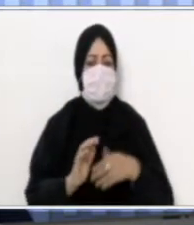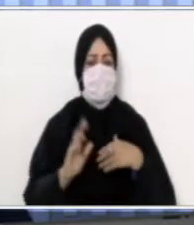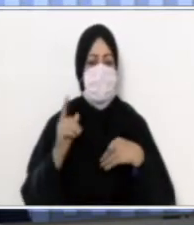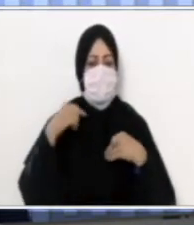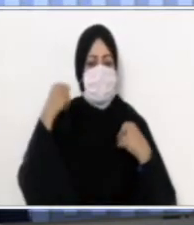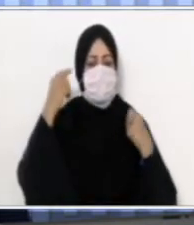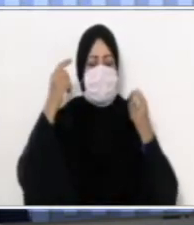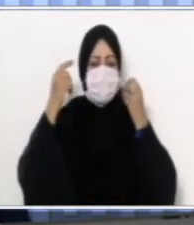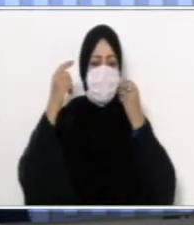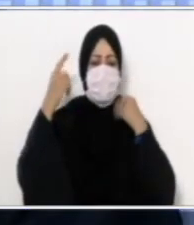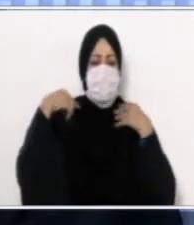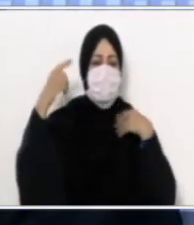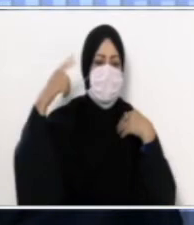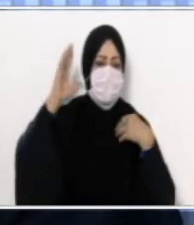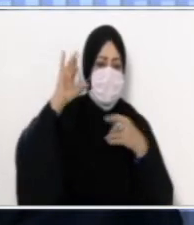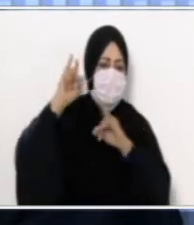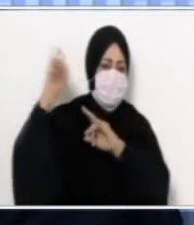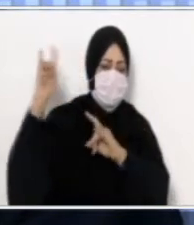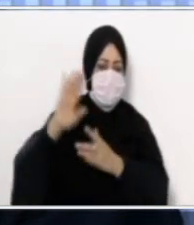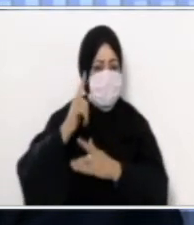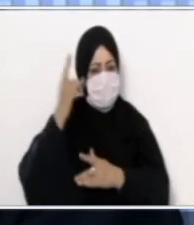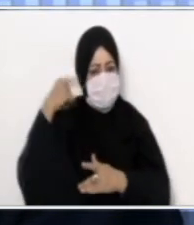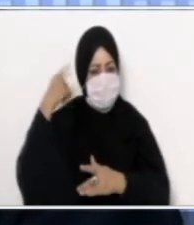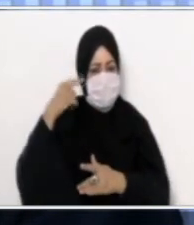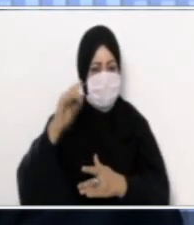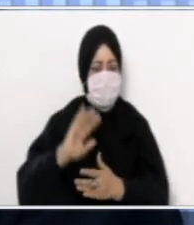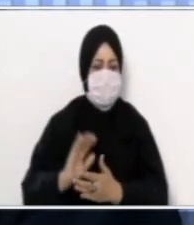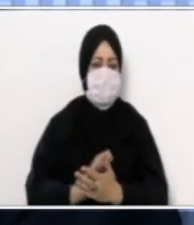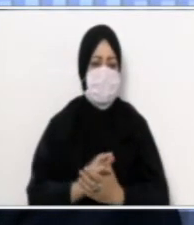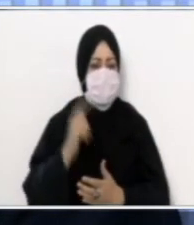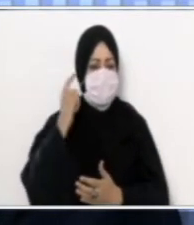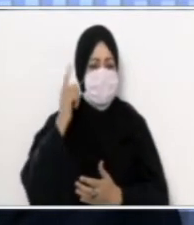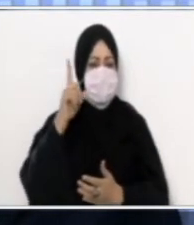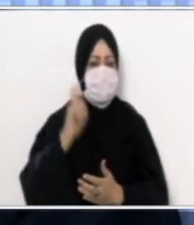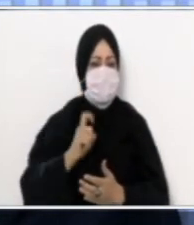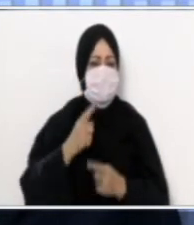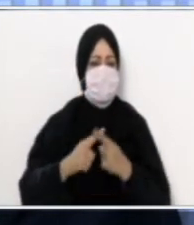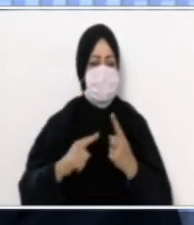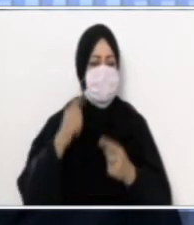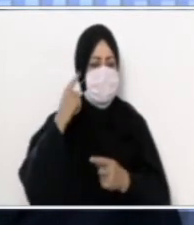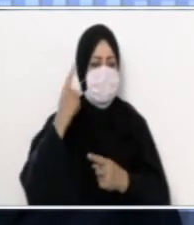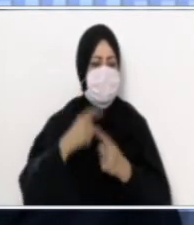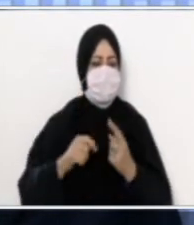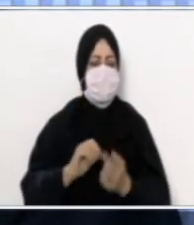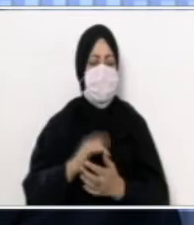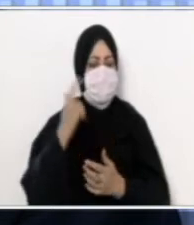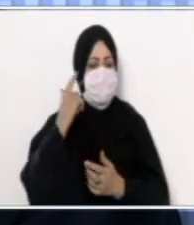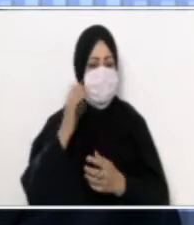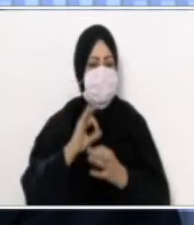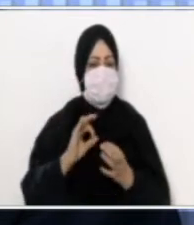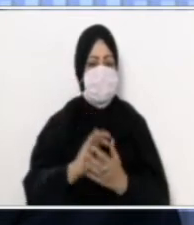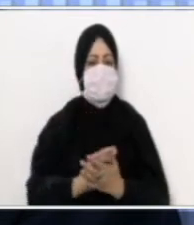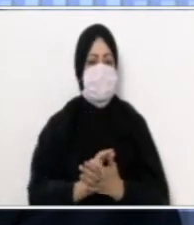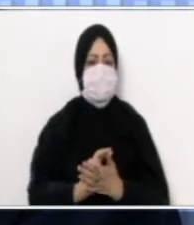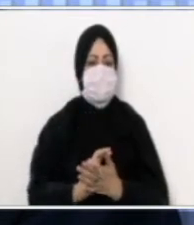الوسواس، وذلك يعني يعد كبحا له حتى لا يتطور ولا يتمادى بك الأمر.